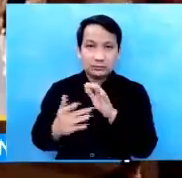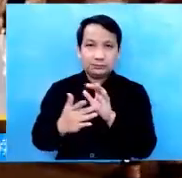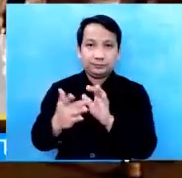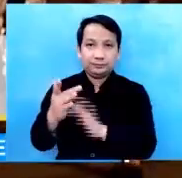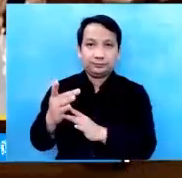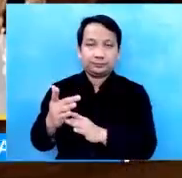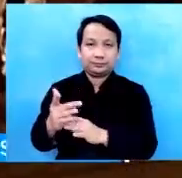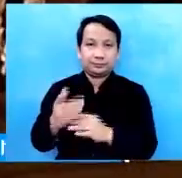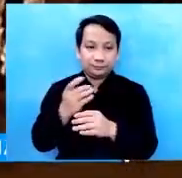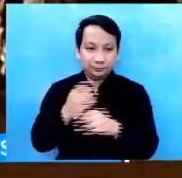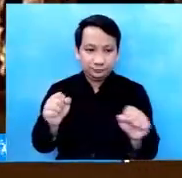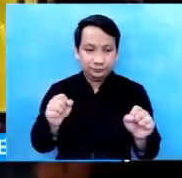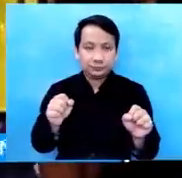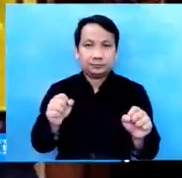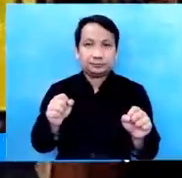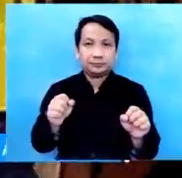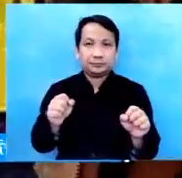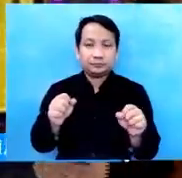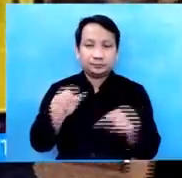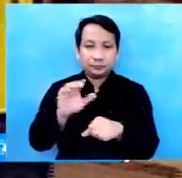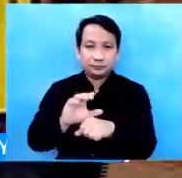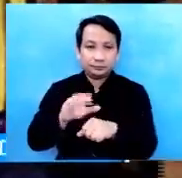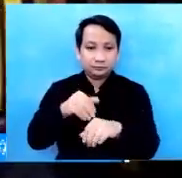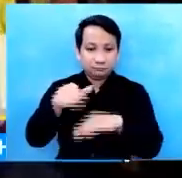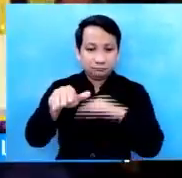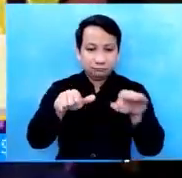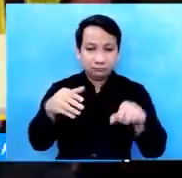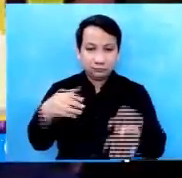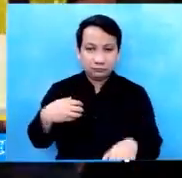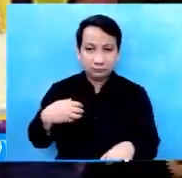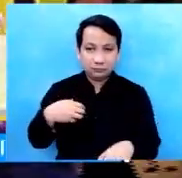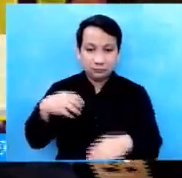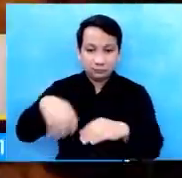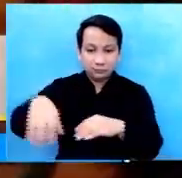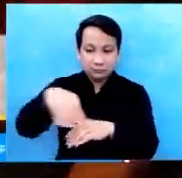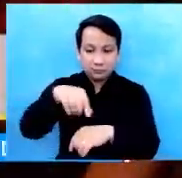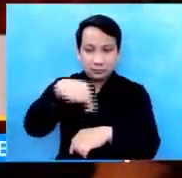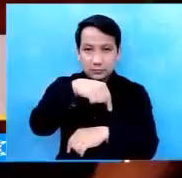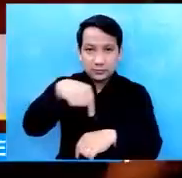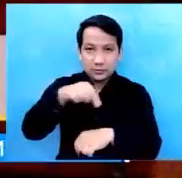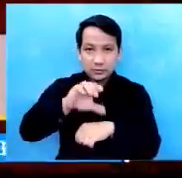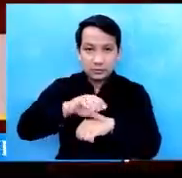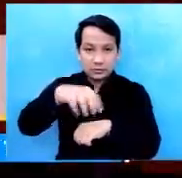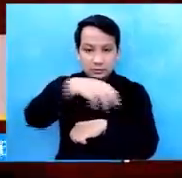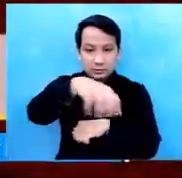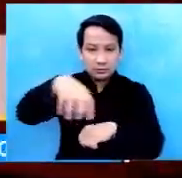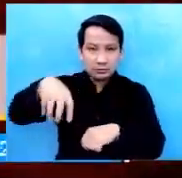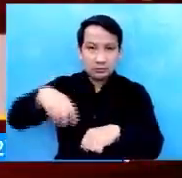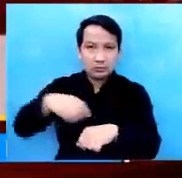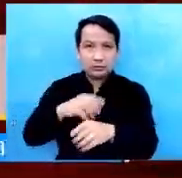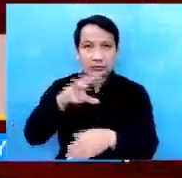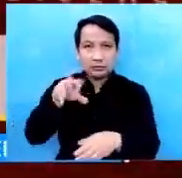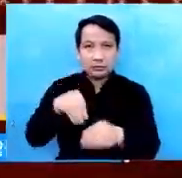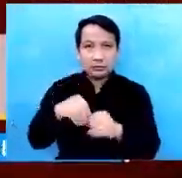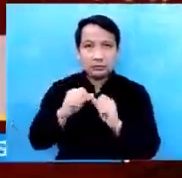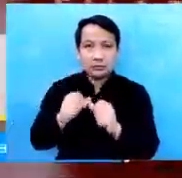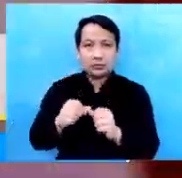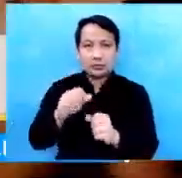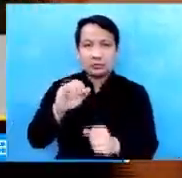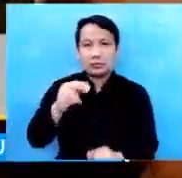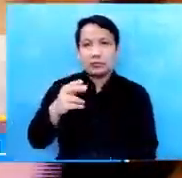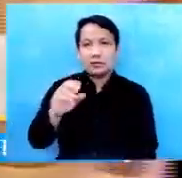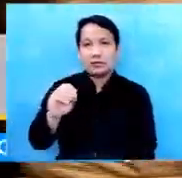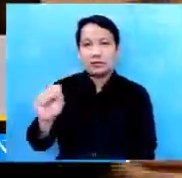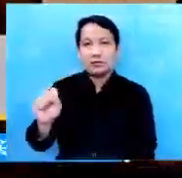Para masigurong seguridad sa simbahan, nakabantay ang mga pulis sa paligid ng Quiapo Church habang nasa loob naman ang mga Hijos del